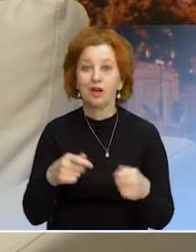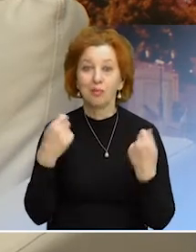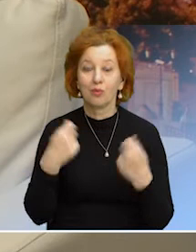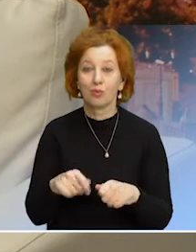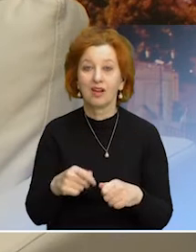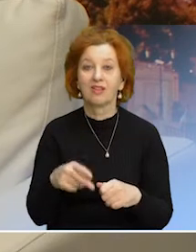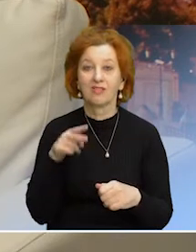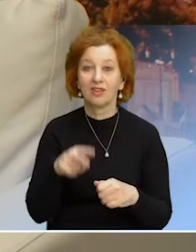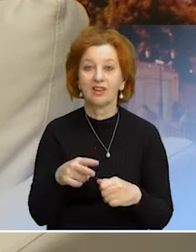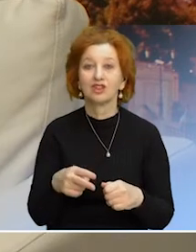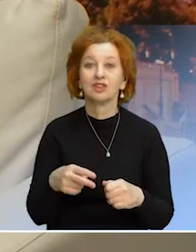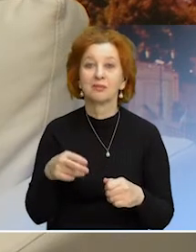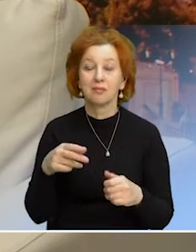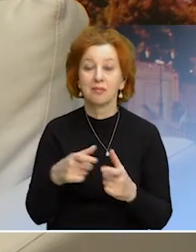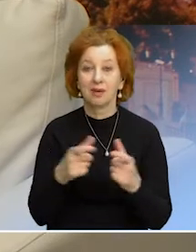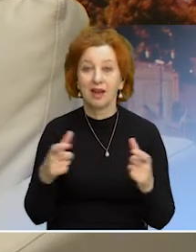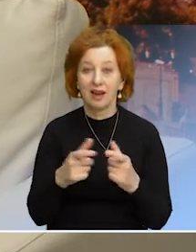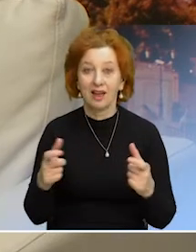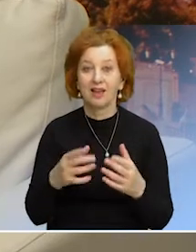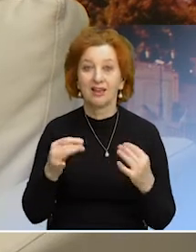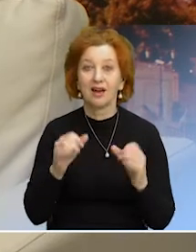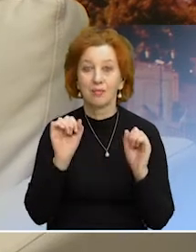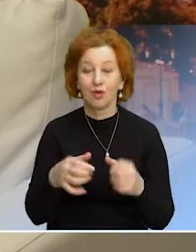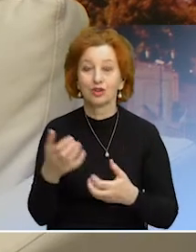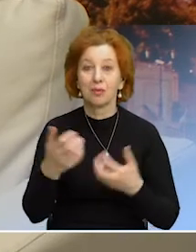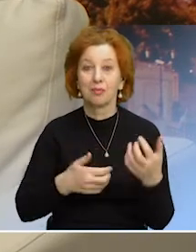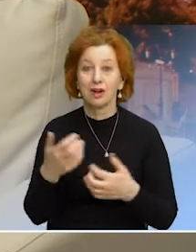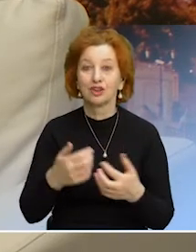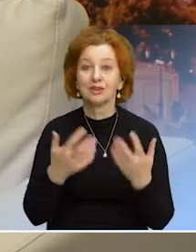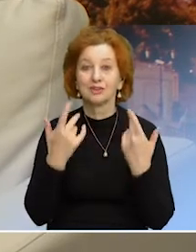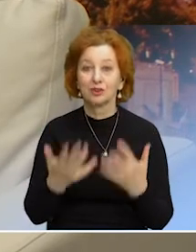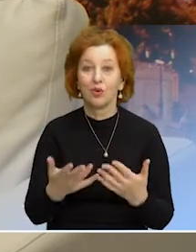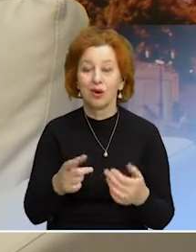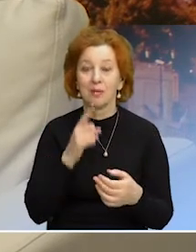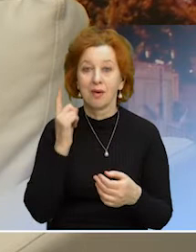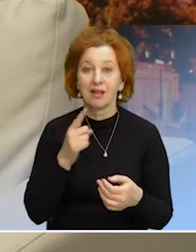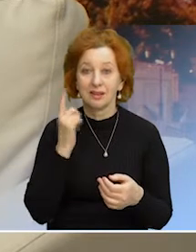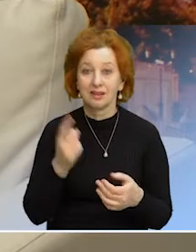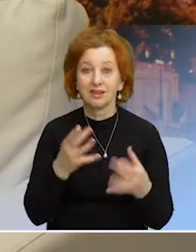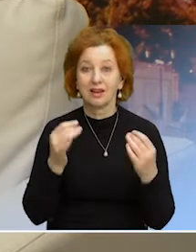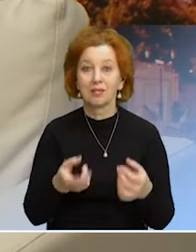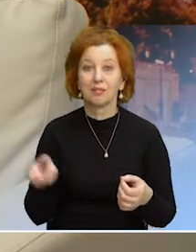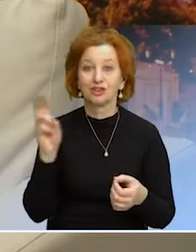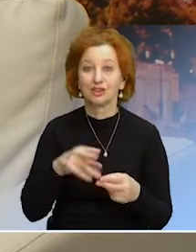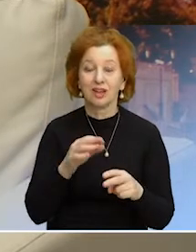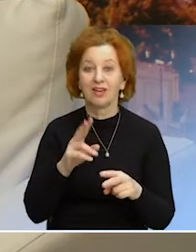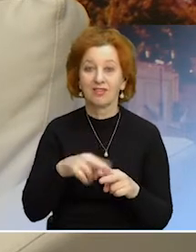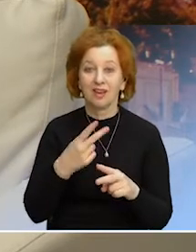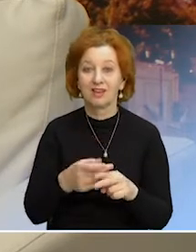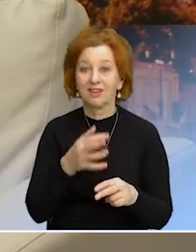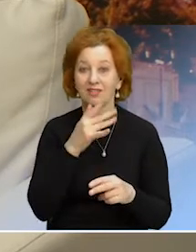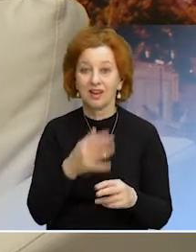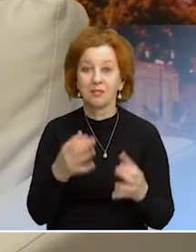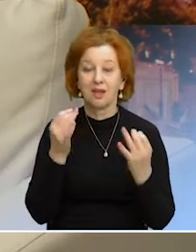карте продано уже более 2000 билетов, и можно посчитать, да, сколько молодых пришло за это